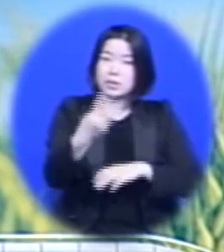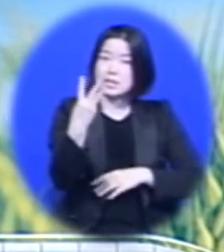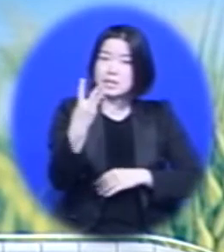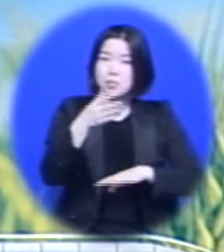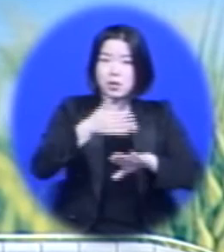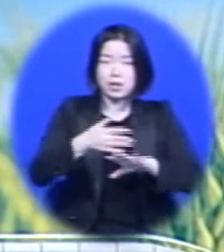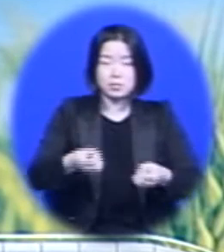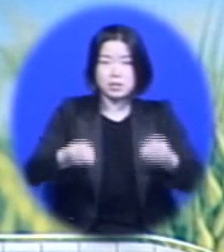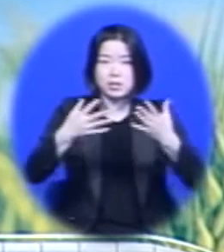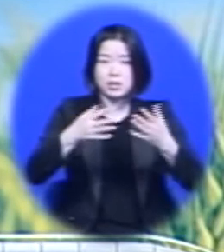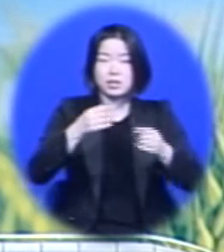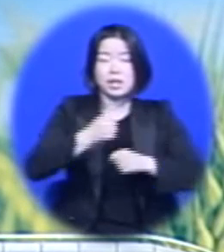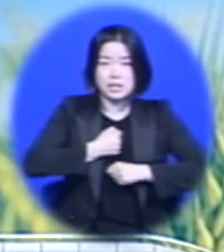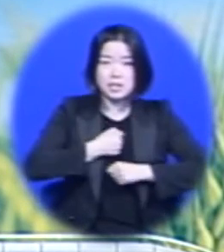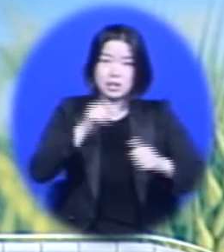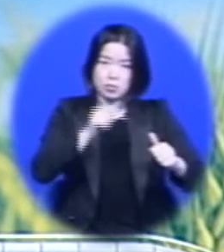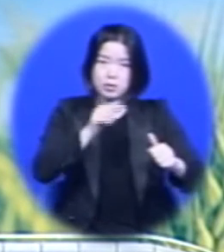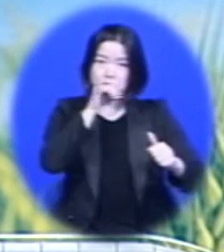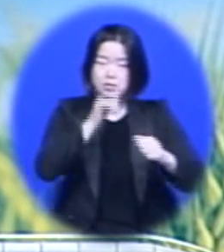지키라고 명령하셨습니다. 한 번은